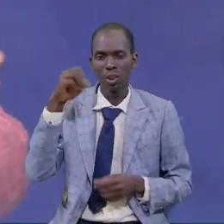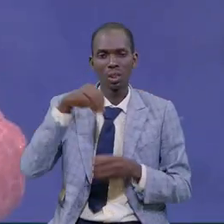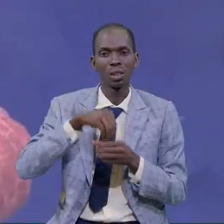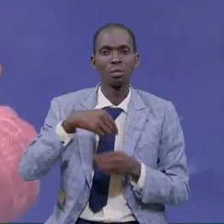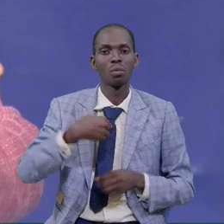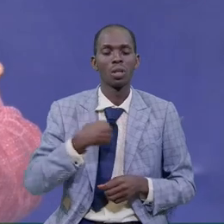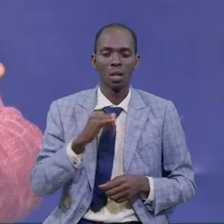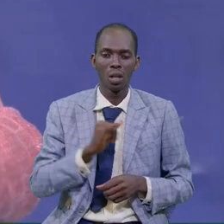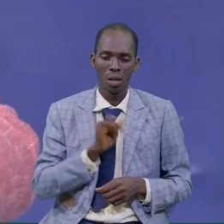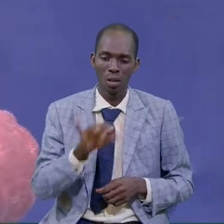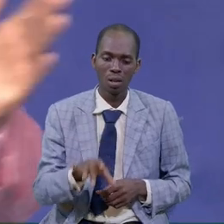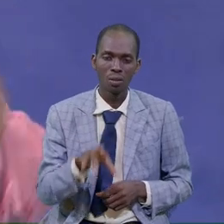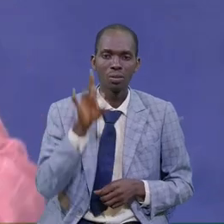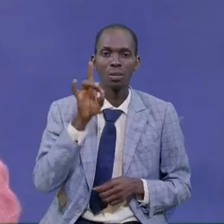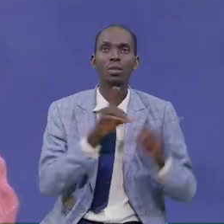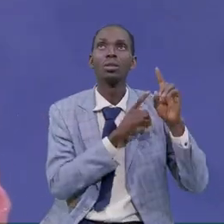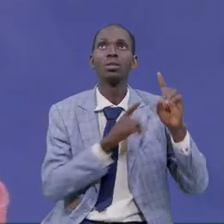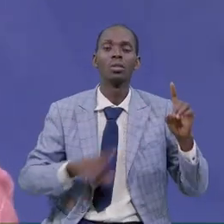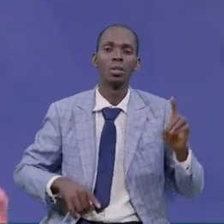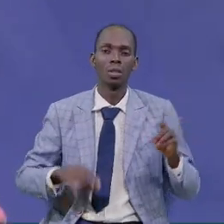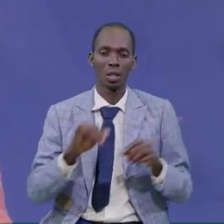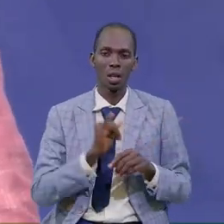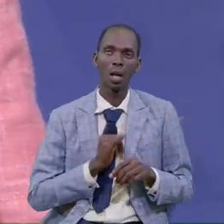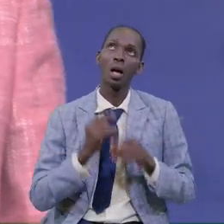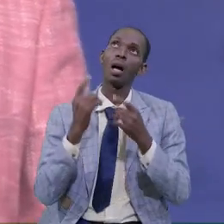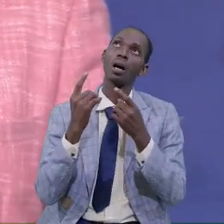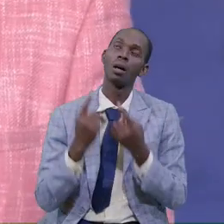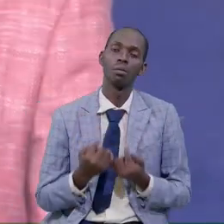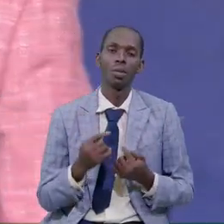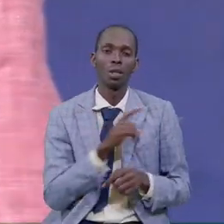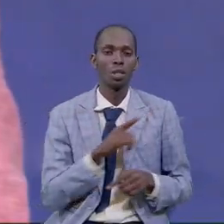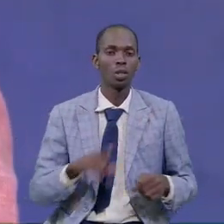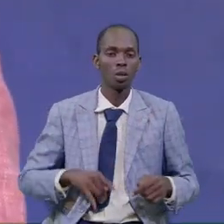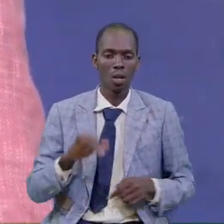découvre. Seigneur, je me repens. Seigneur, je me repens.